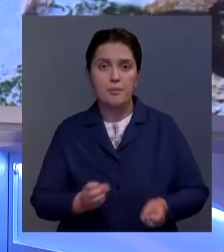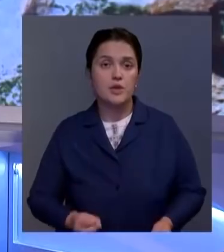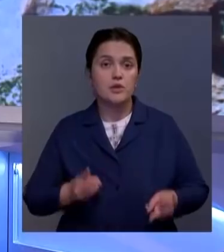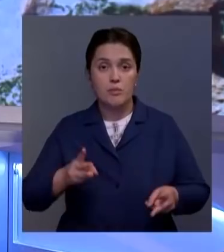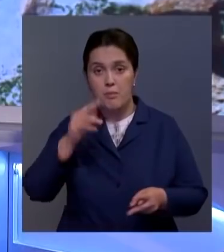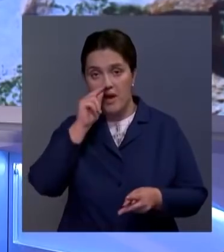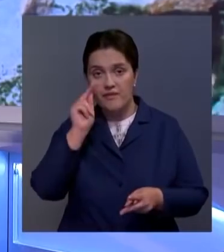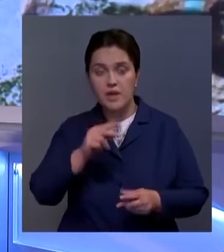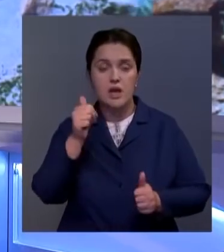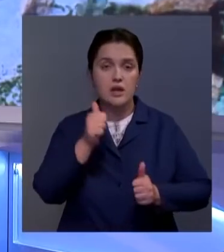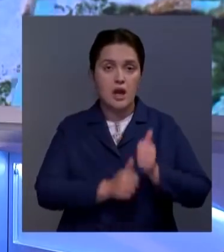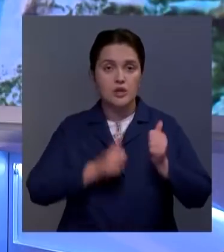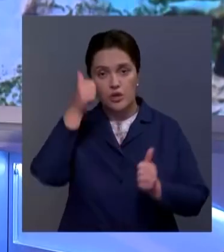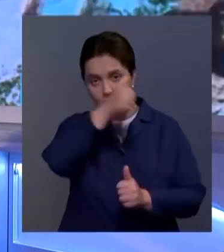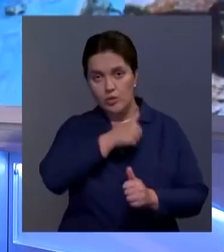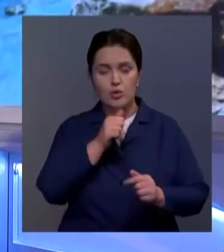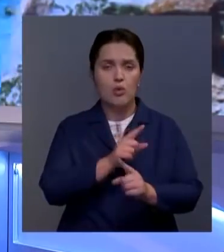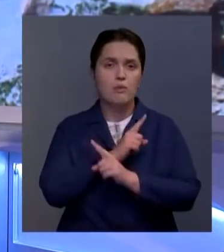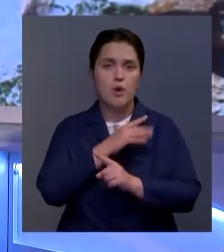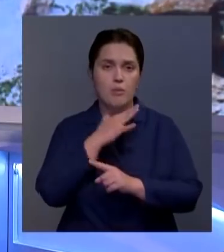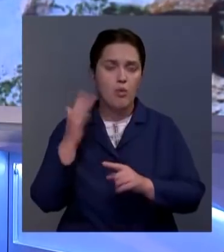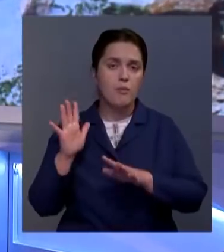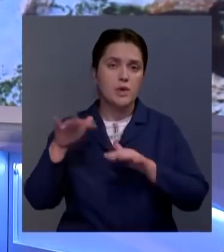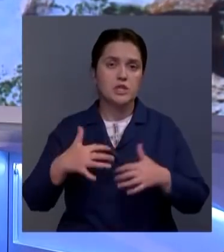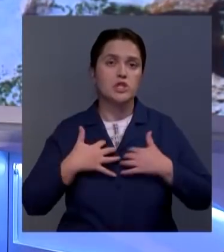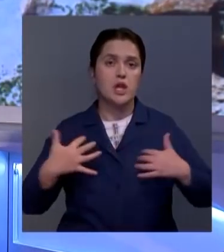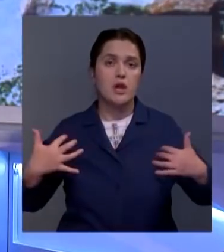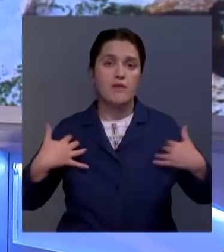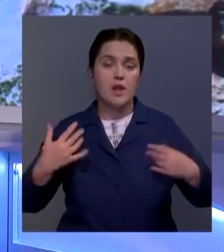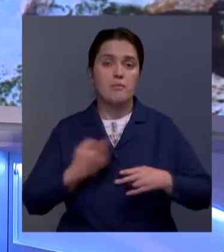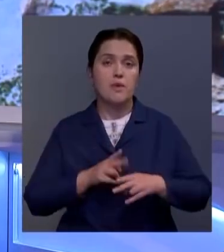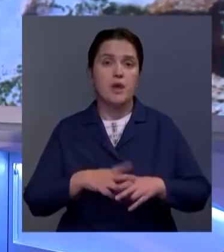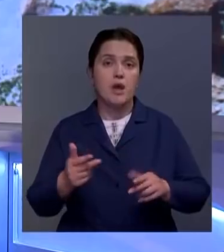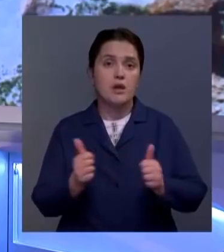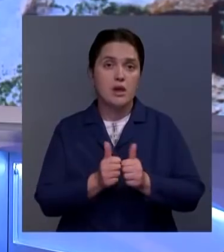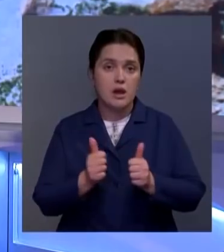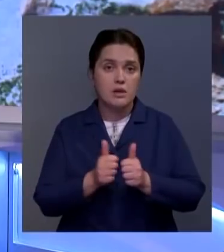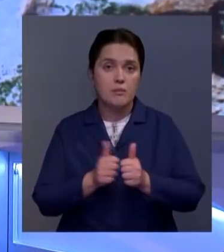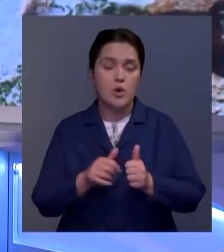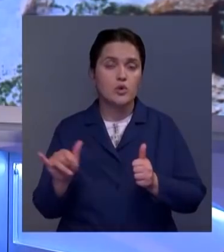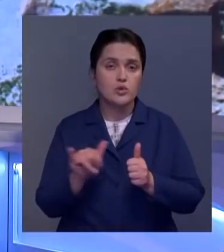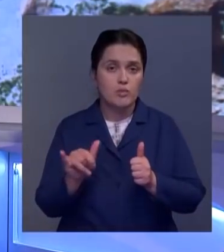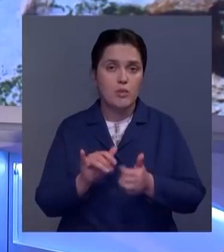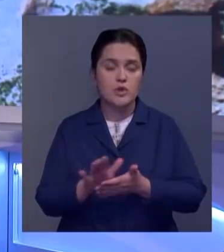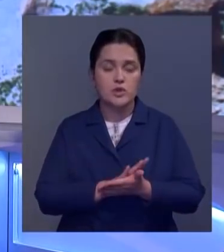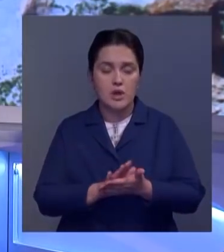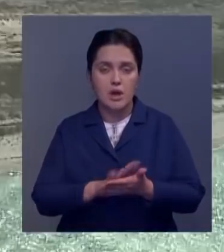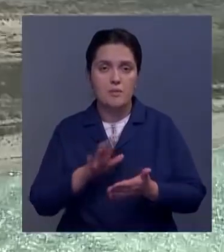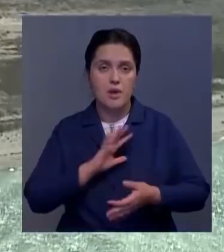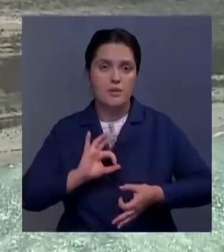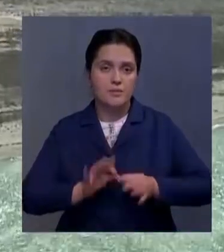по вине которых ежегодно умирают десятки морских животных, экологи организовывают субботники в районе лежбищ. Подробности в материале Динары Нургалиевой.